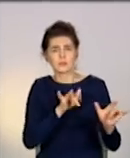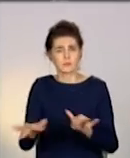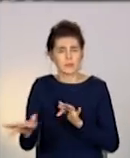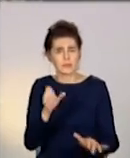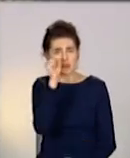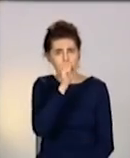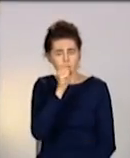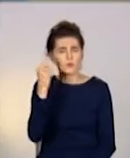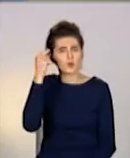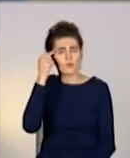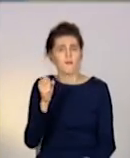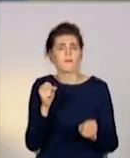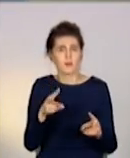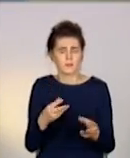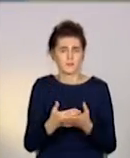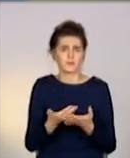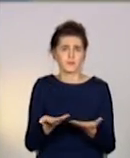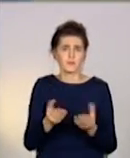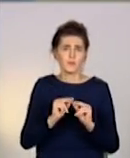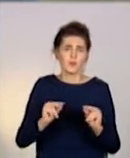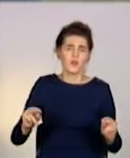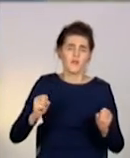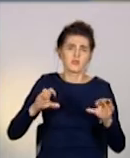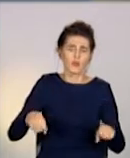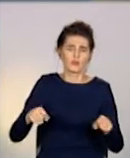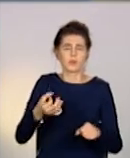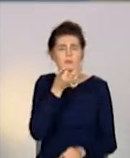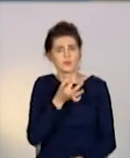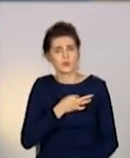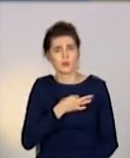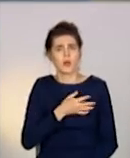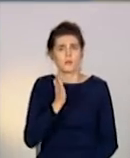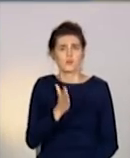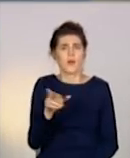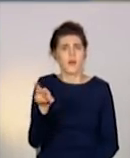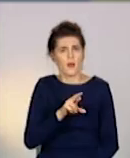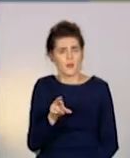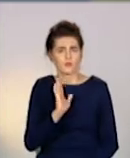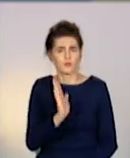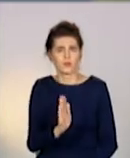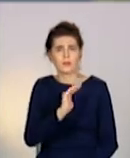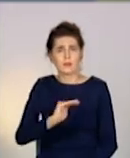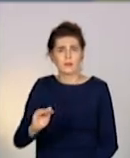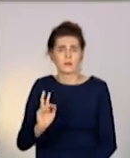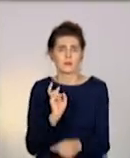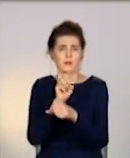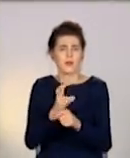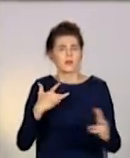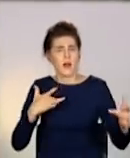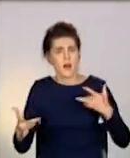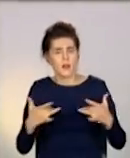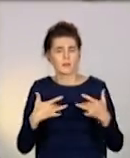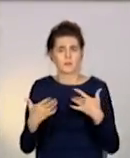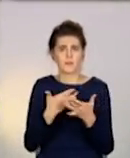відпочинку подбали вчителі. И они нас поставили, может быть, в неловкое положение. Мы уже знаем, что в январе дети будут посещать театр.